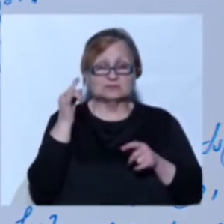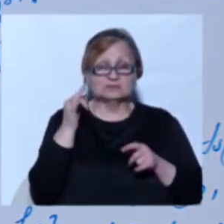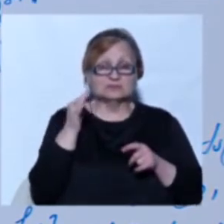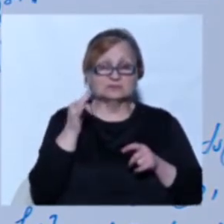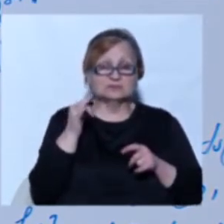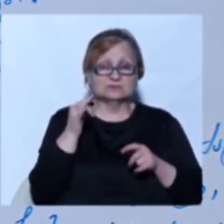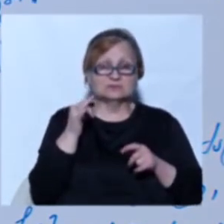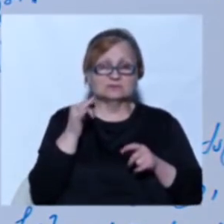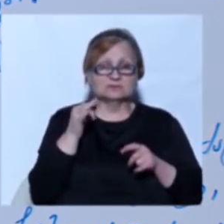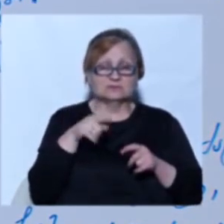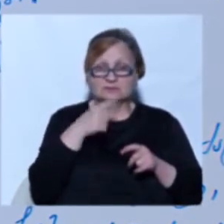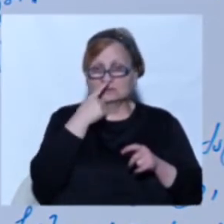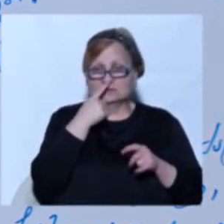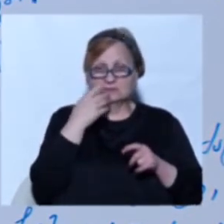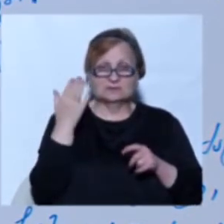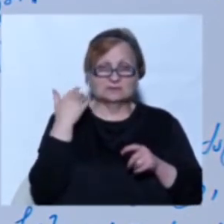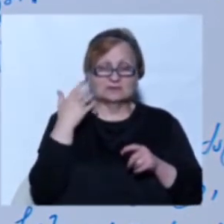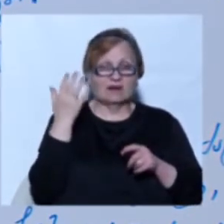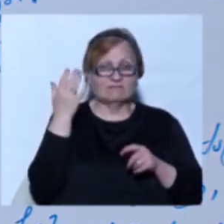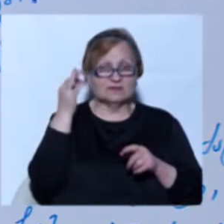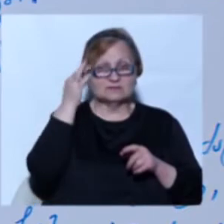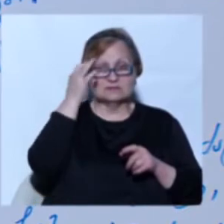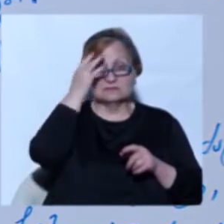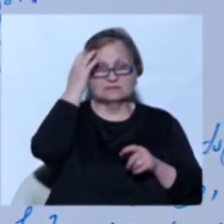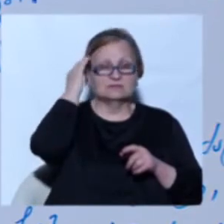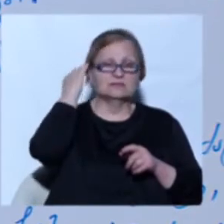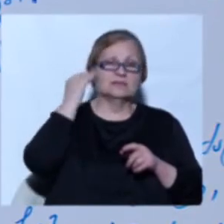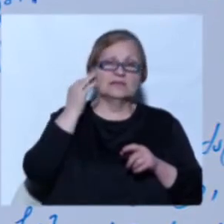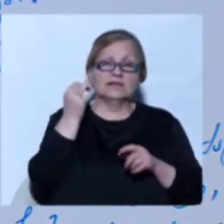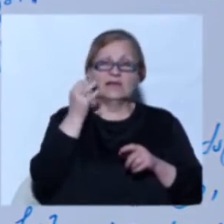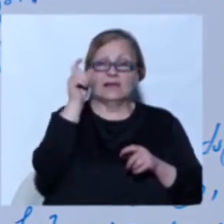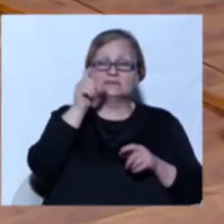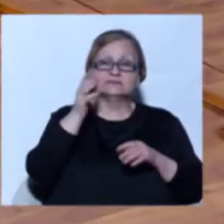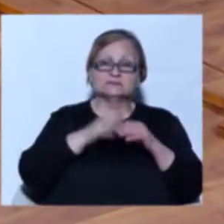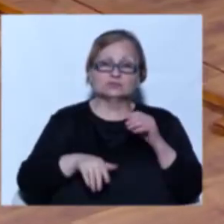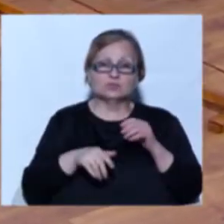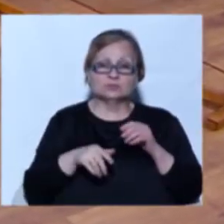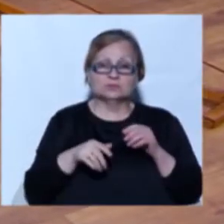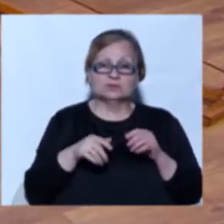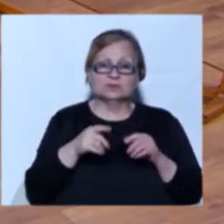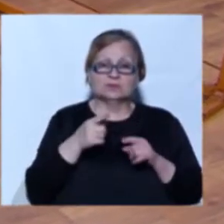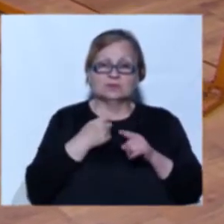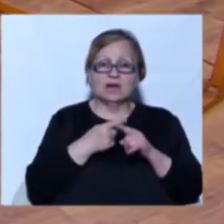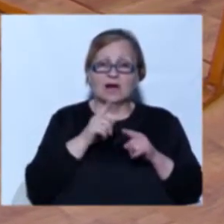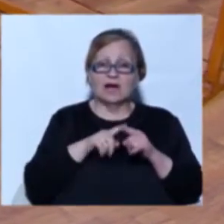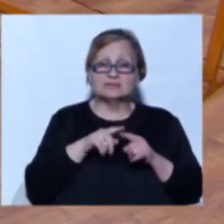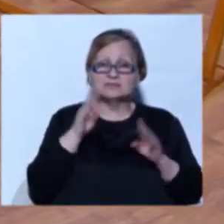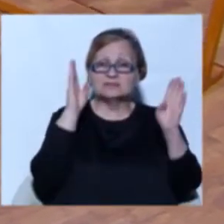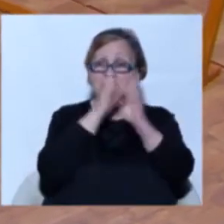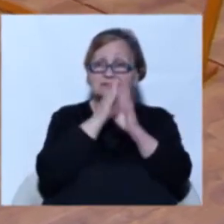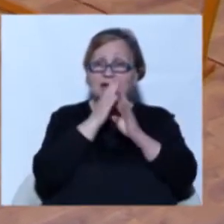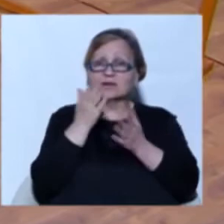რომელიც ცოტა ხნის წინ გავიხსენეთ და ლექსი სრულდება ასე. ასეთი დარი თუ იდგა